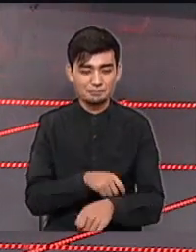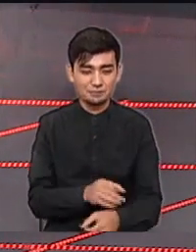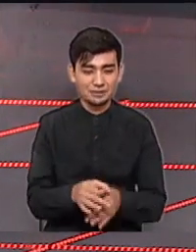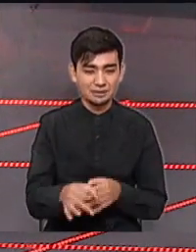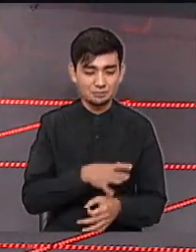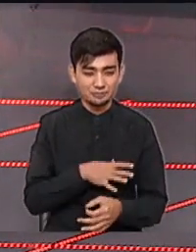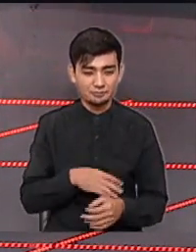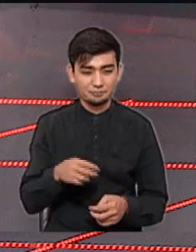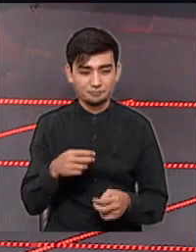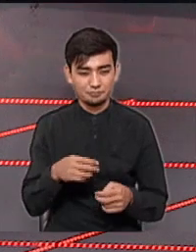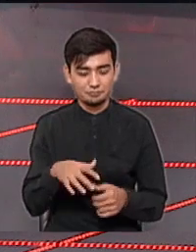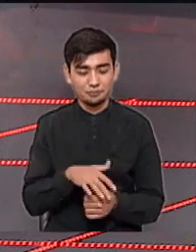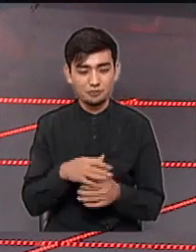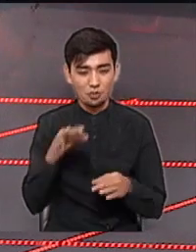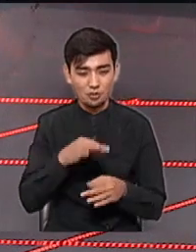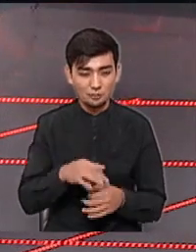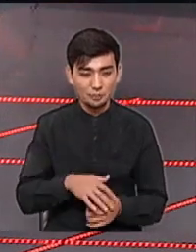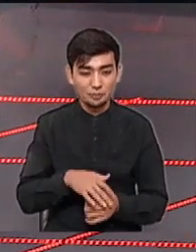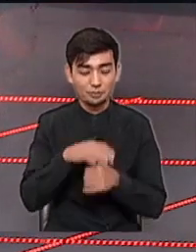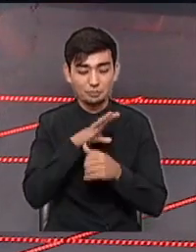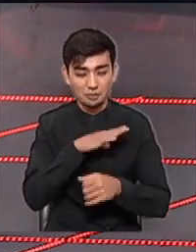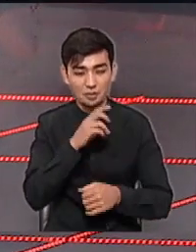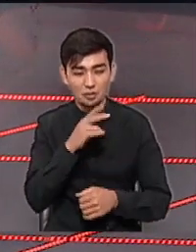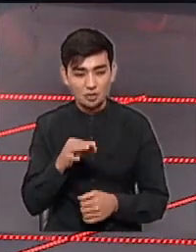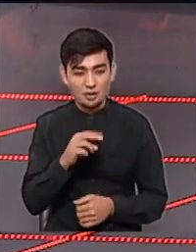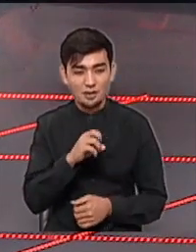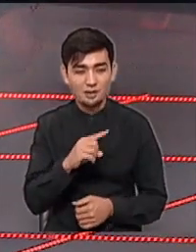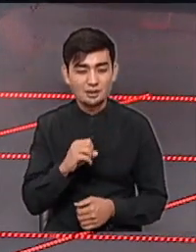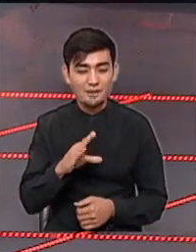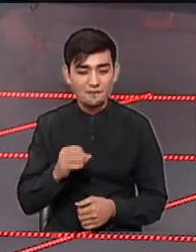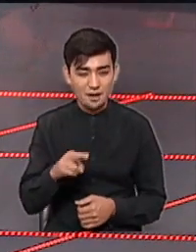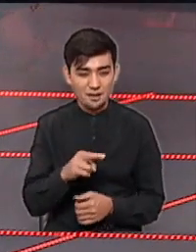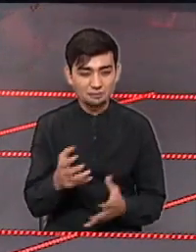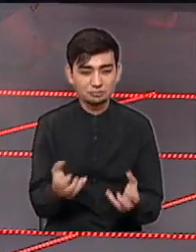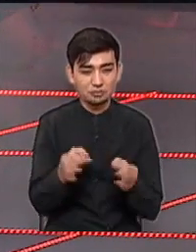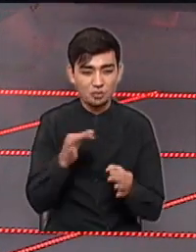бойынша құбырды әуеден шолу үшін ұшып шыққан Қазавиақұтқару